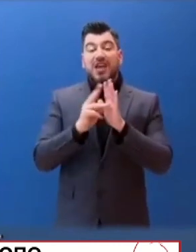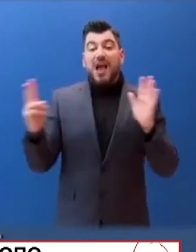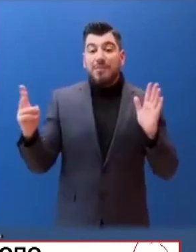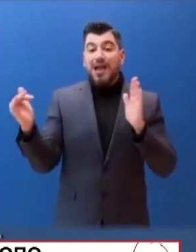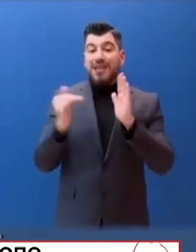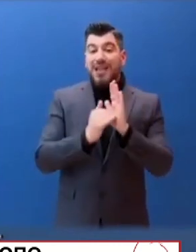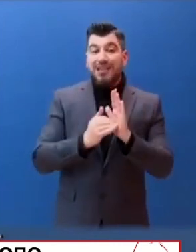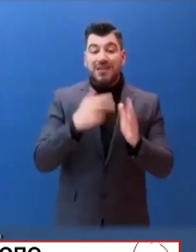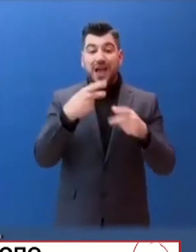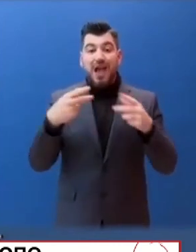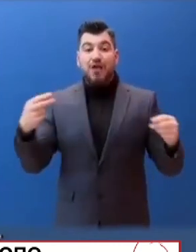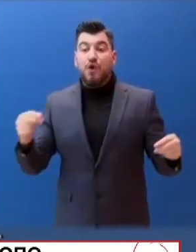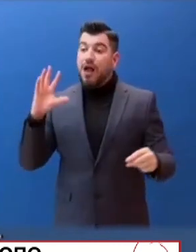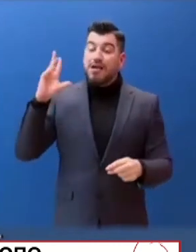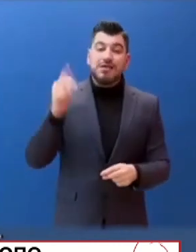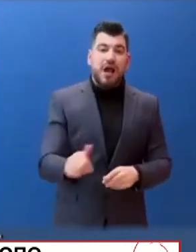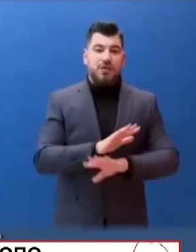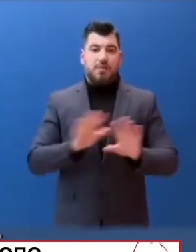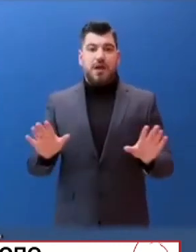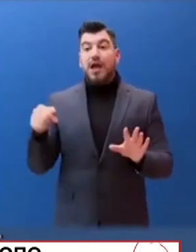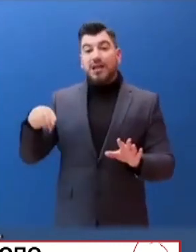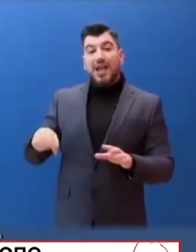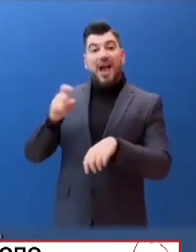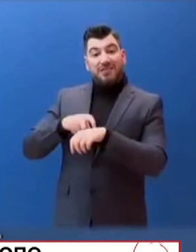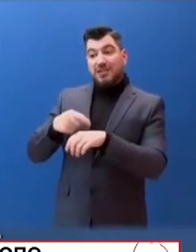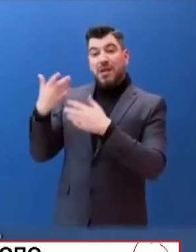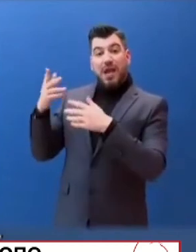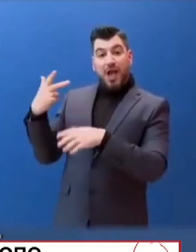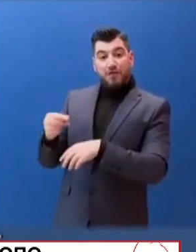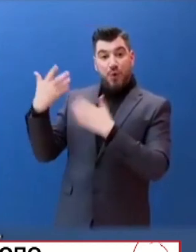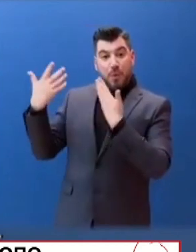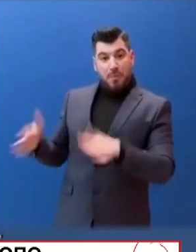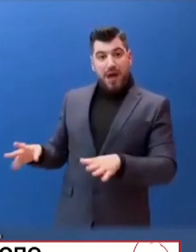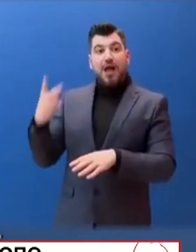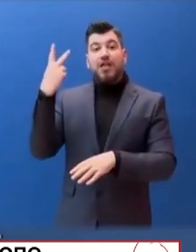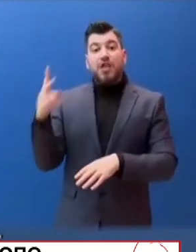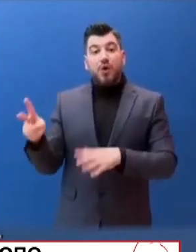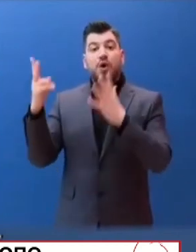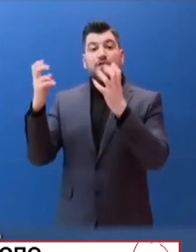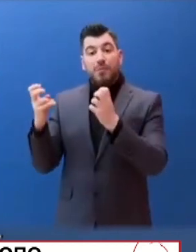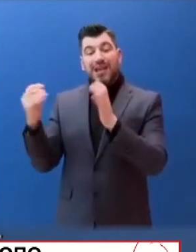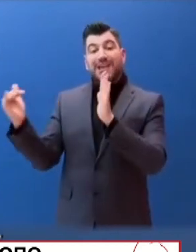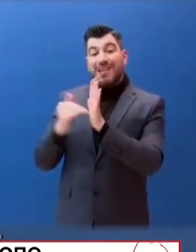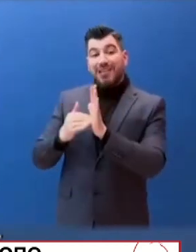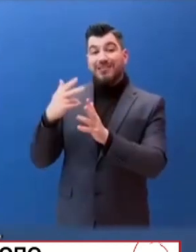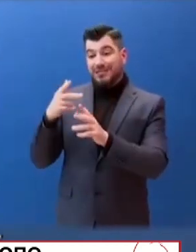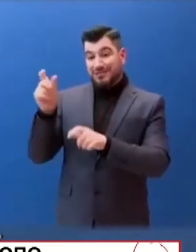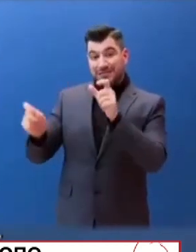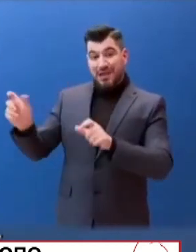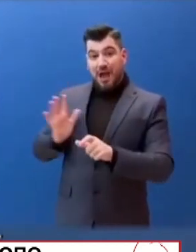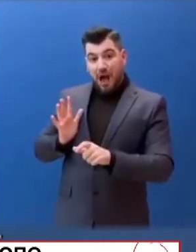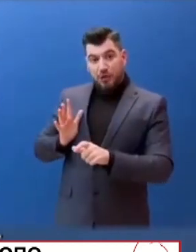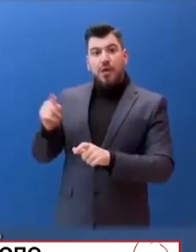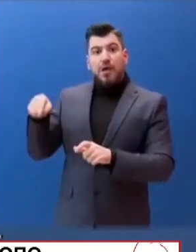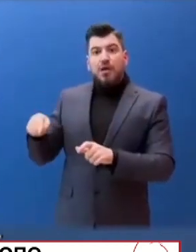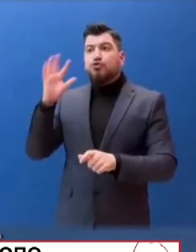17.000 εμβολιασμού ημερησίως, ενώ έχουν ήδη εμβολιαστεί περίπου 270.000 συμπολίτες μας, ξεπερνώντας τον